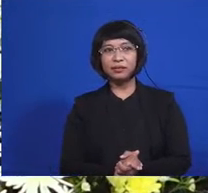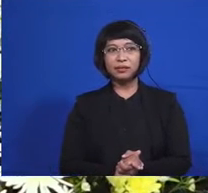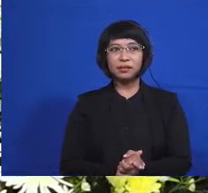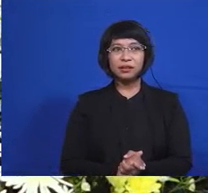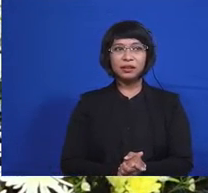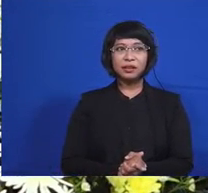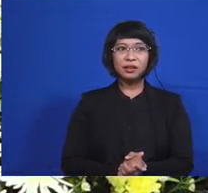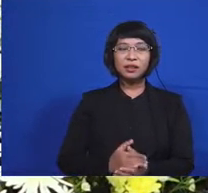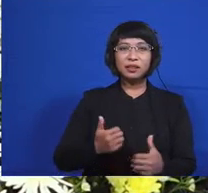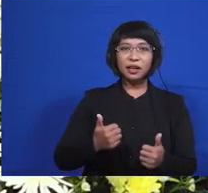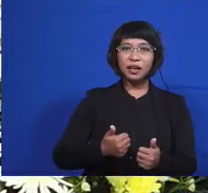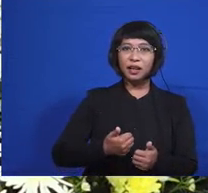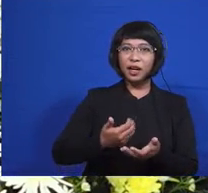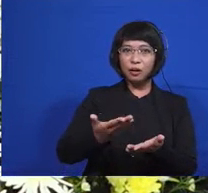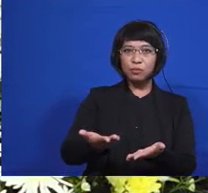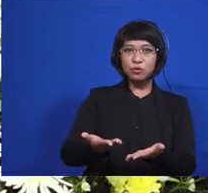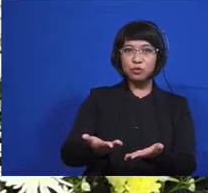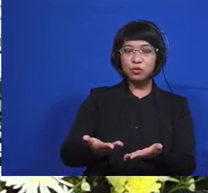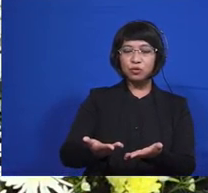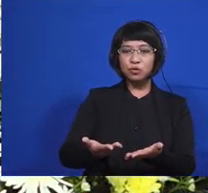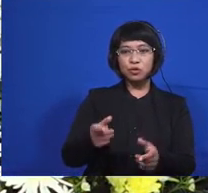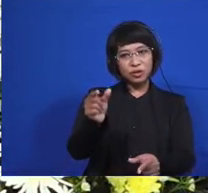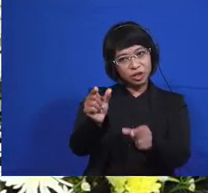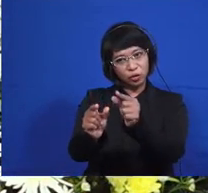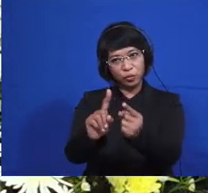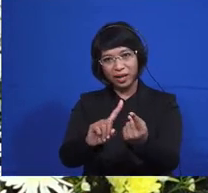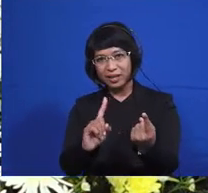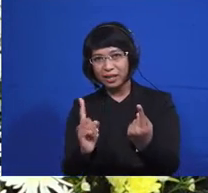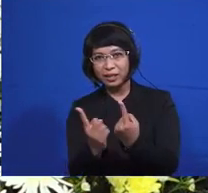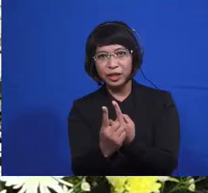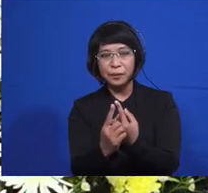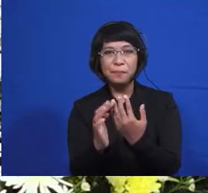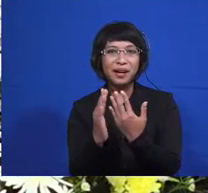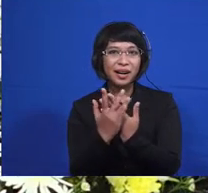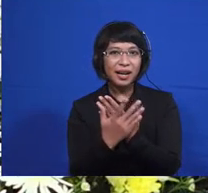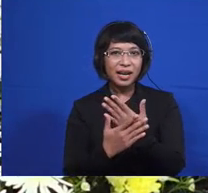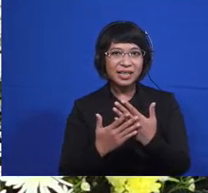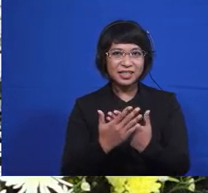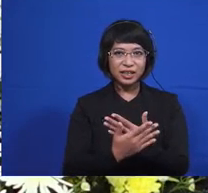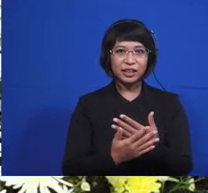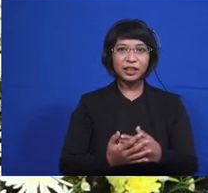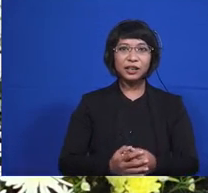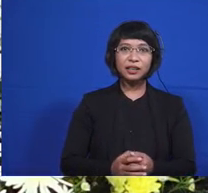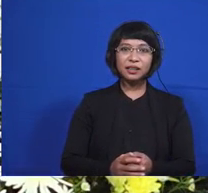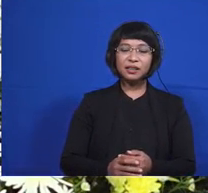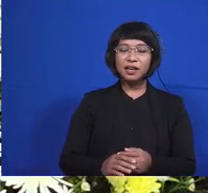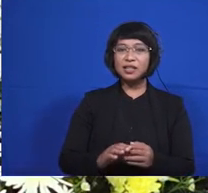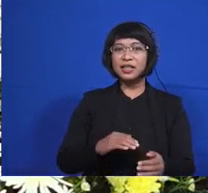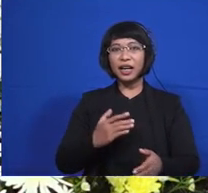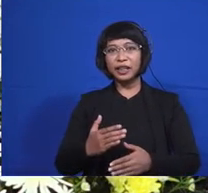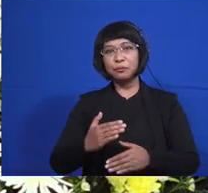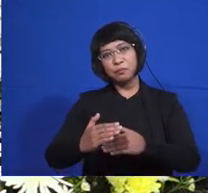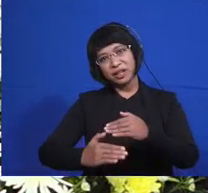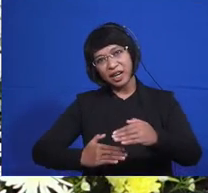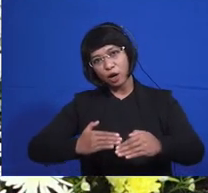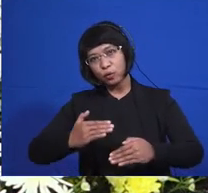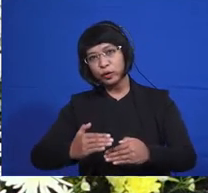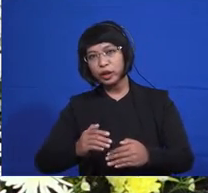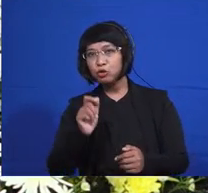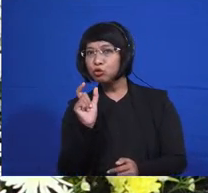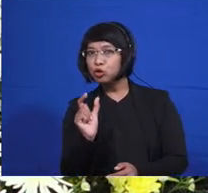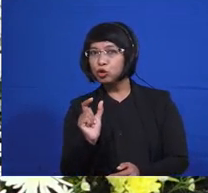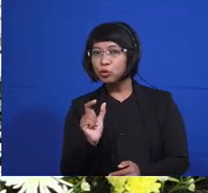Hendaklah kamu saling mengasihi sebagai saudara dan saling mendahului dalam memberi